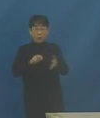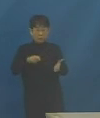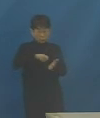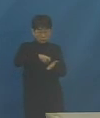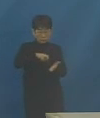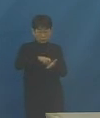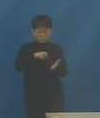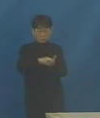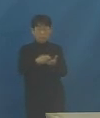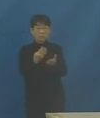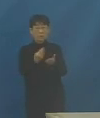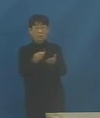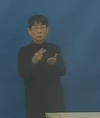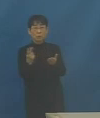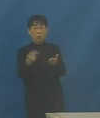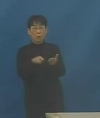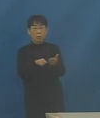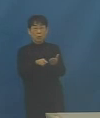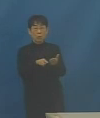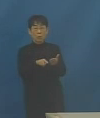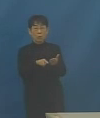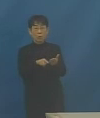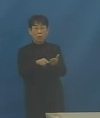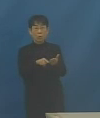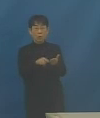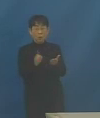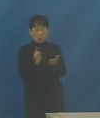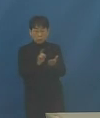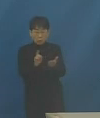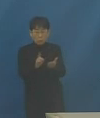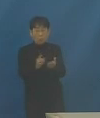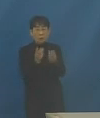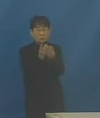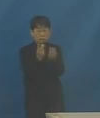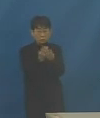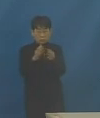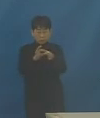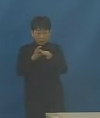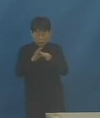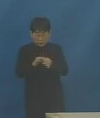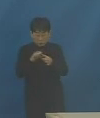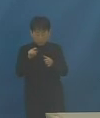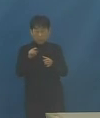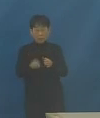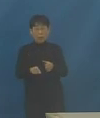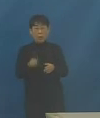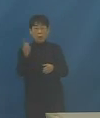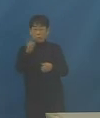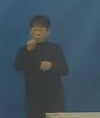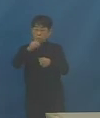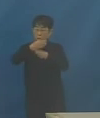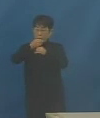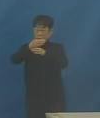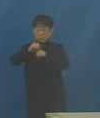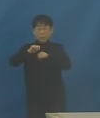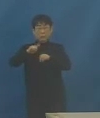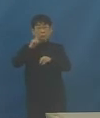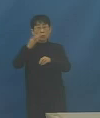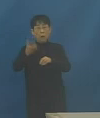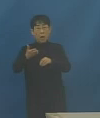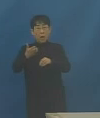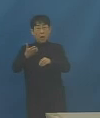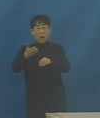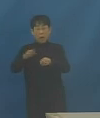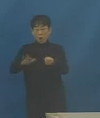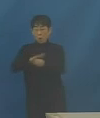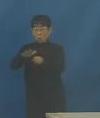はのどの時点をとってやるかで得た分結果変わってくるのかもしれません例えばこの名前でやるの